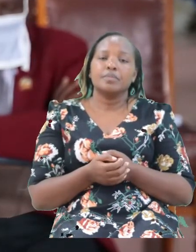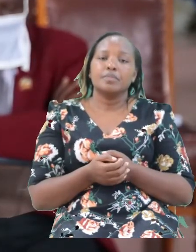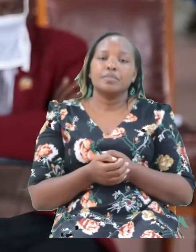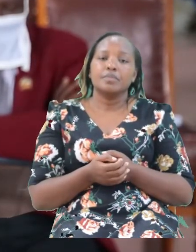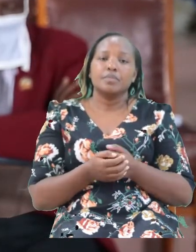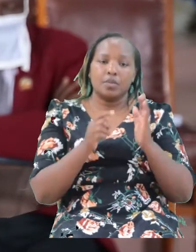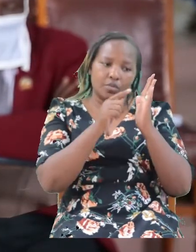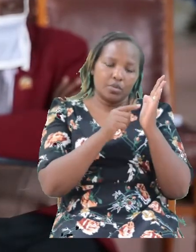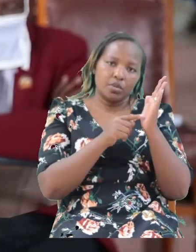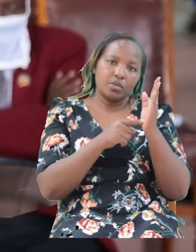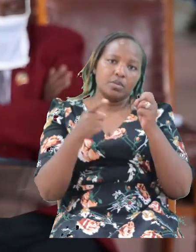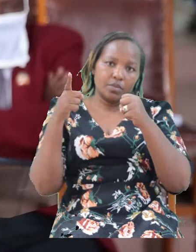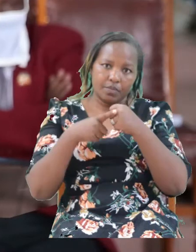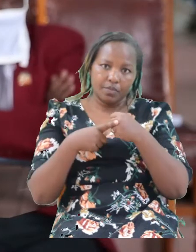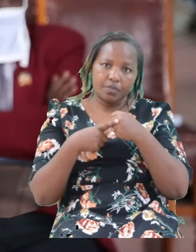Jambo la sita,